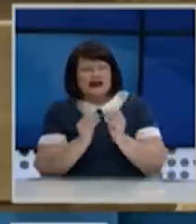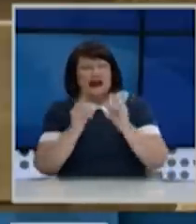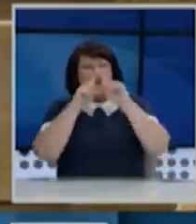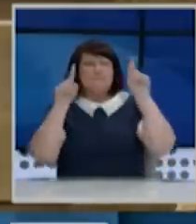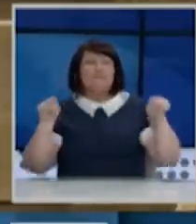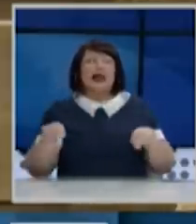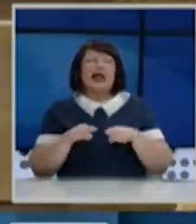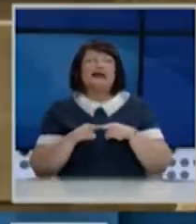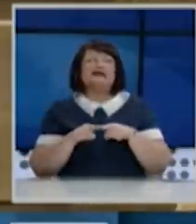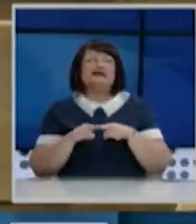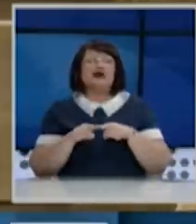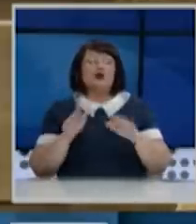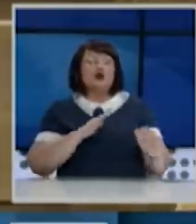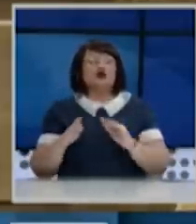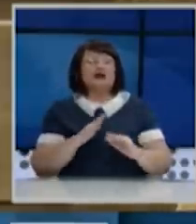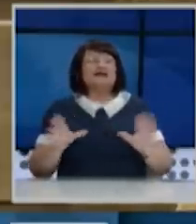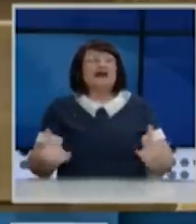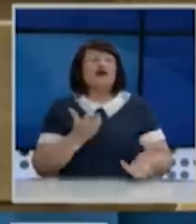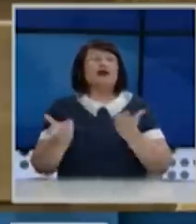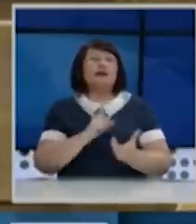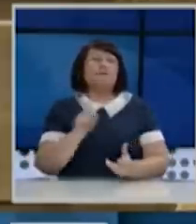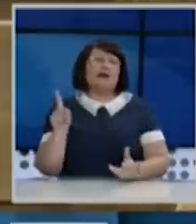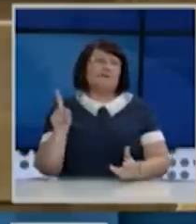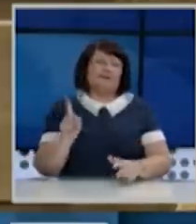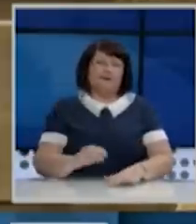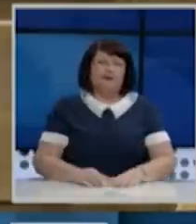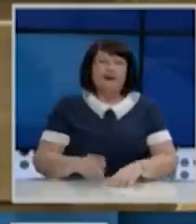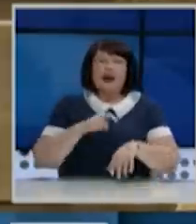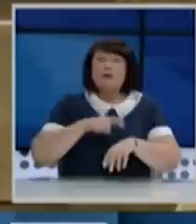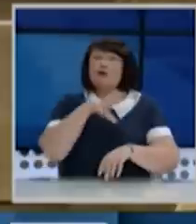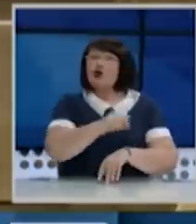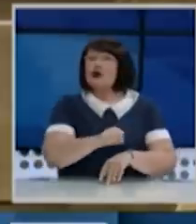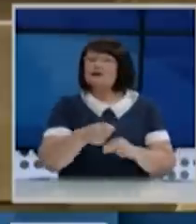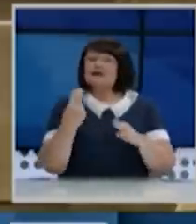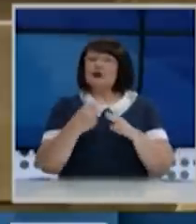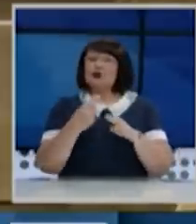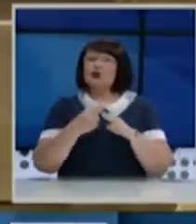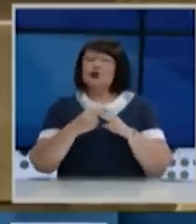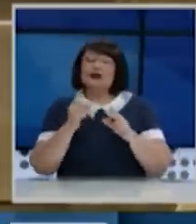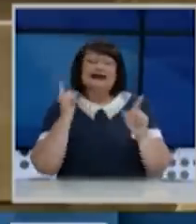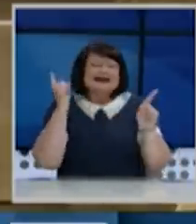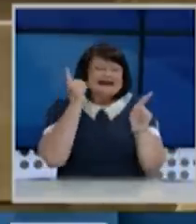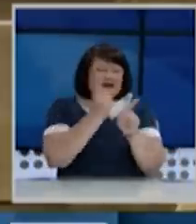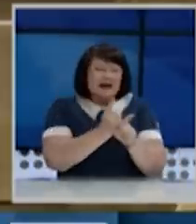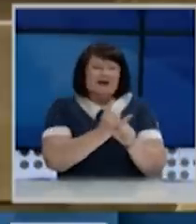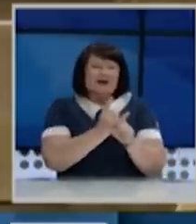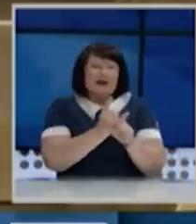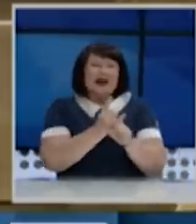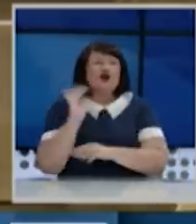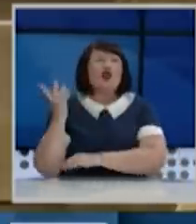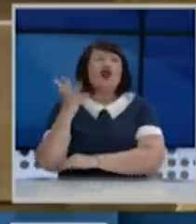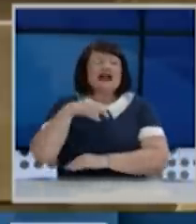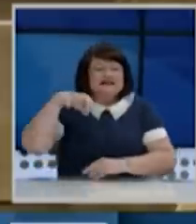πλαίσιο αντιπυρικής προστασίας με επίκεντρο την πρόληψη, εξειδικευμένο για κάθε